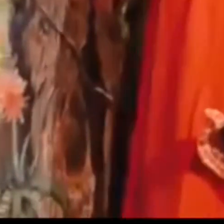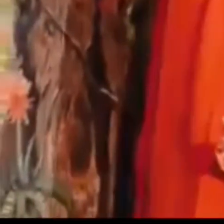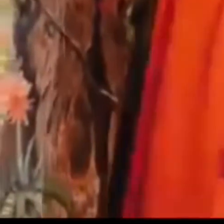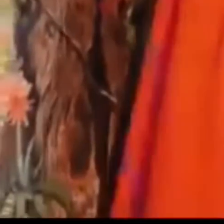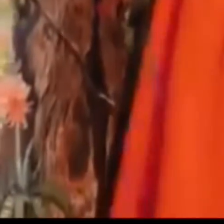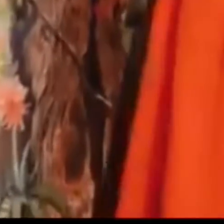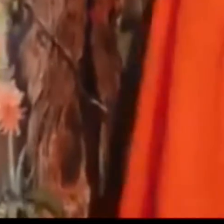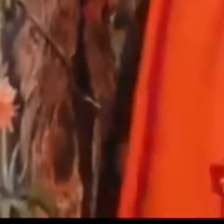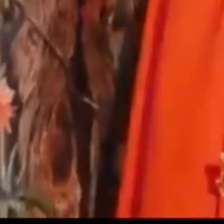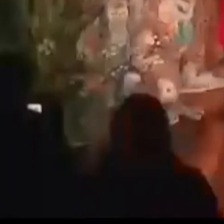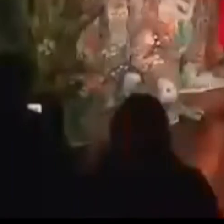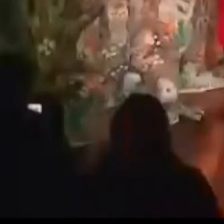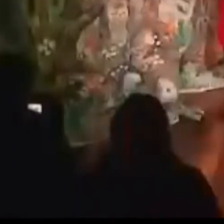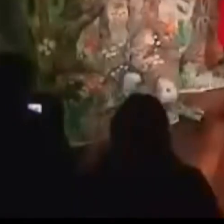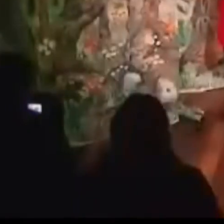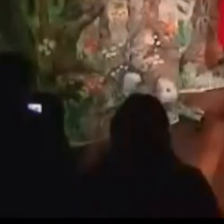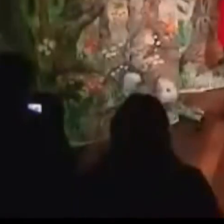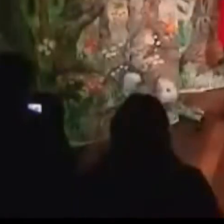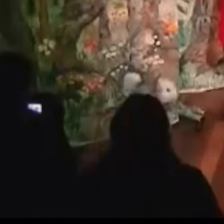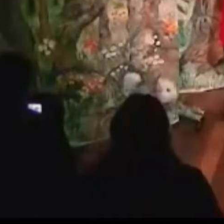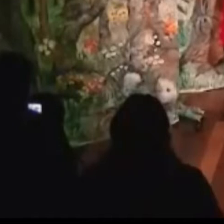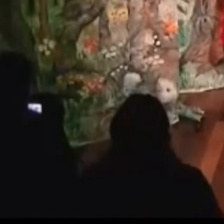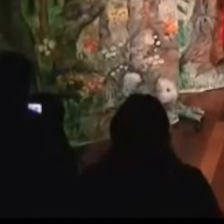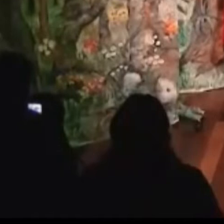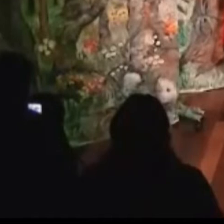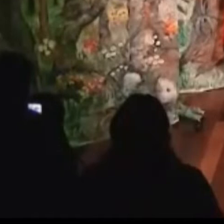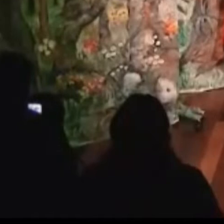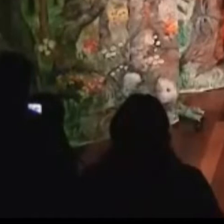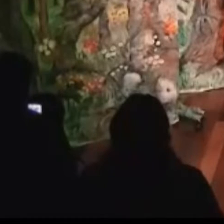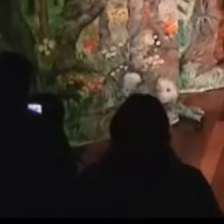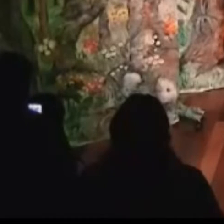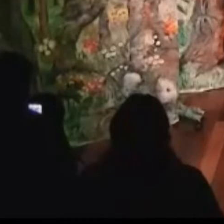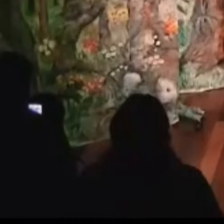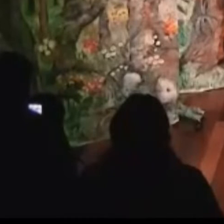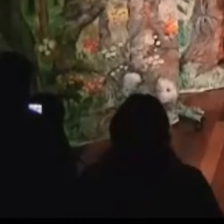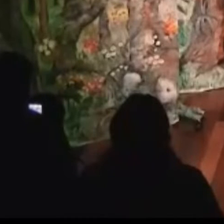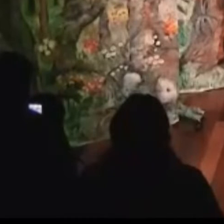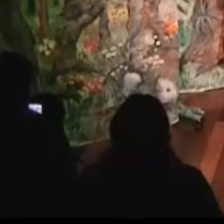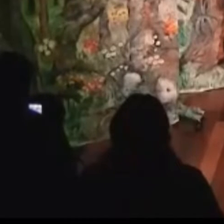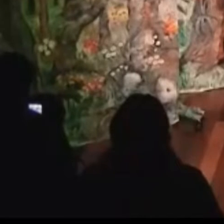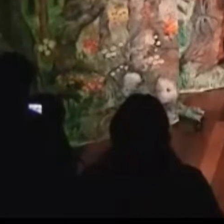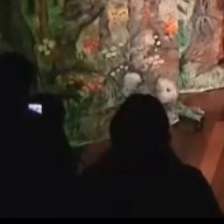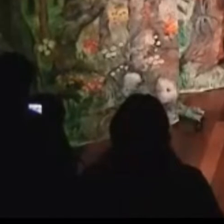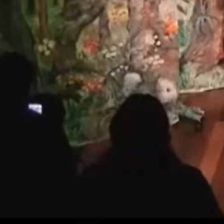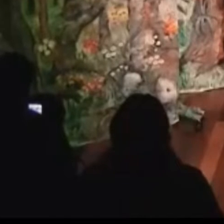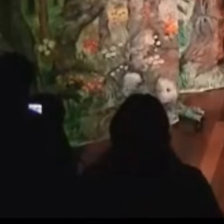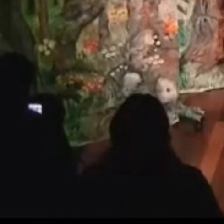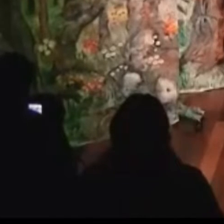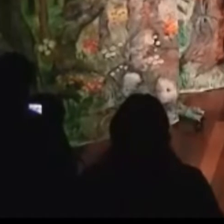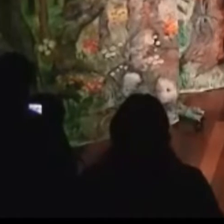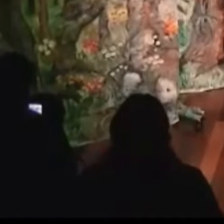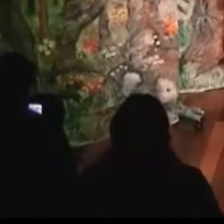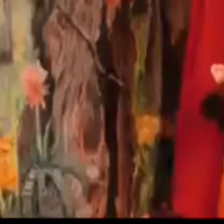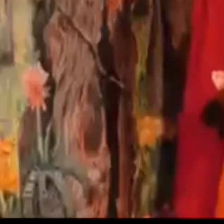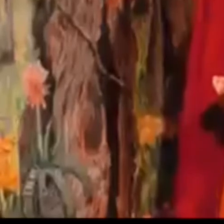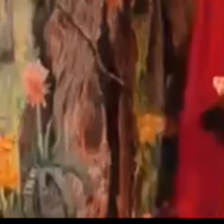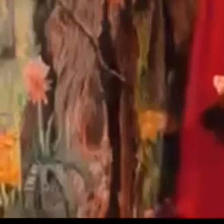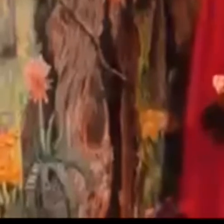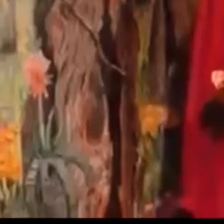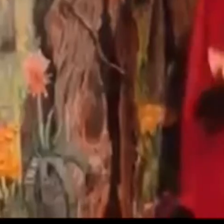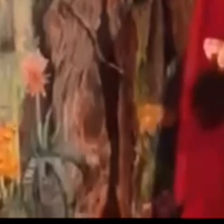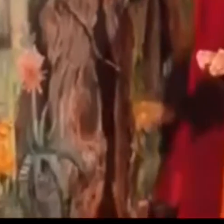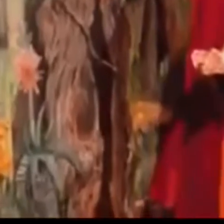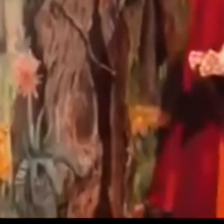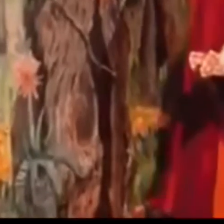Ma senti, ho sentito dire che qua in mezzo alla foresta c'è un lupo che ha